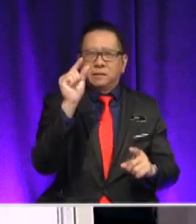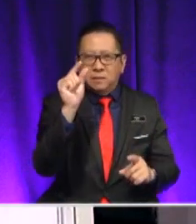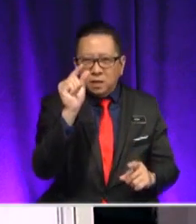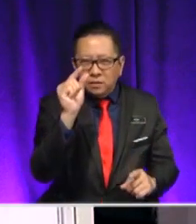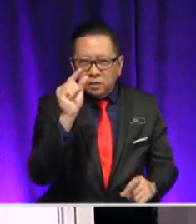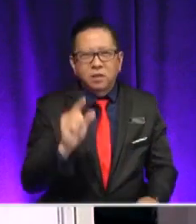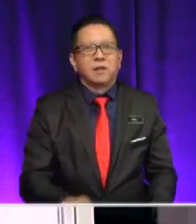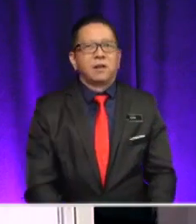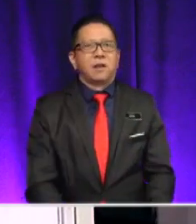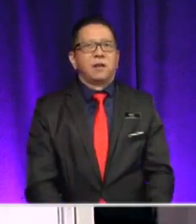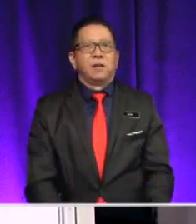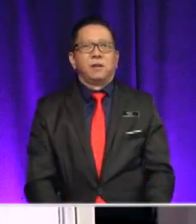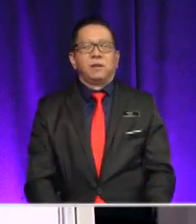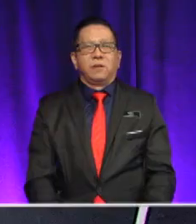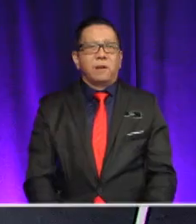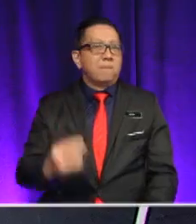kecil